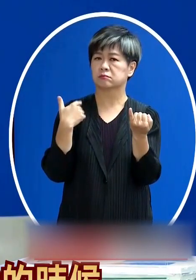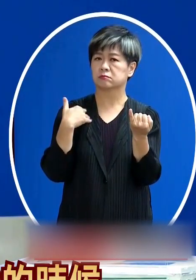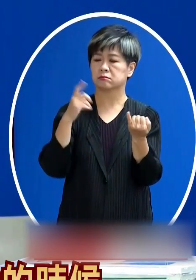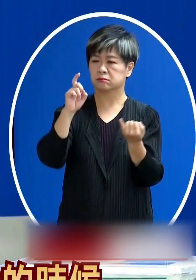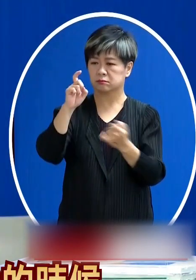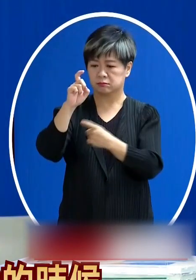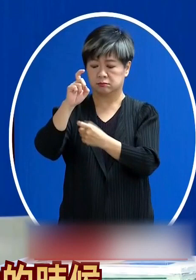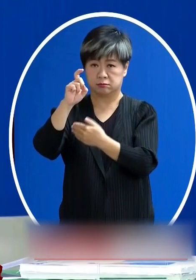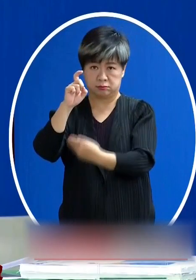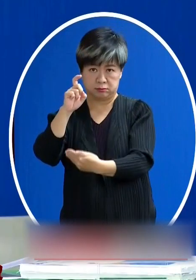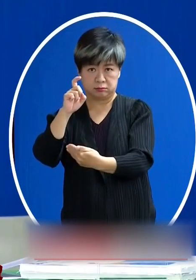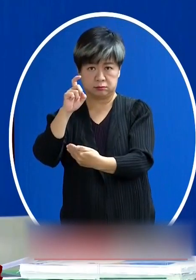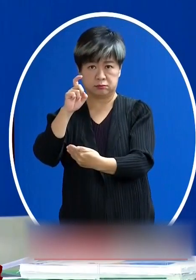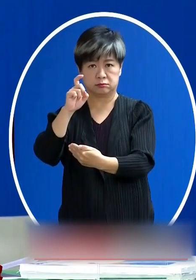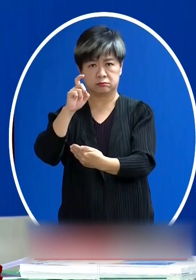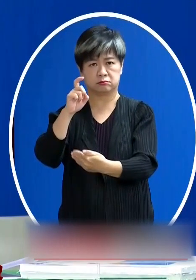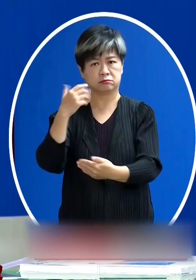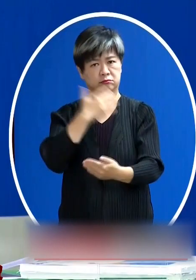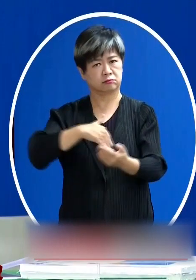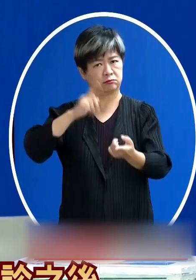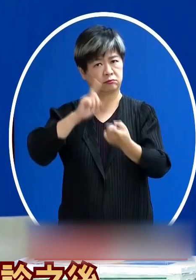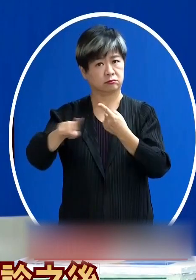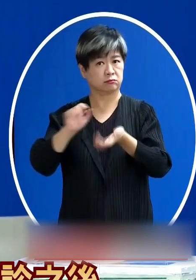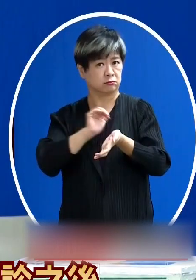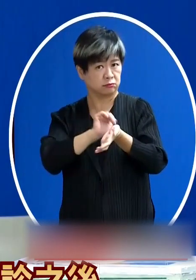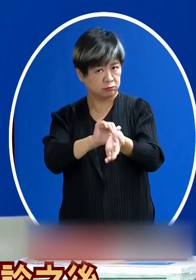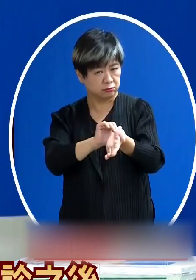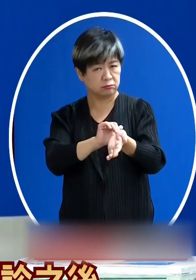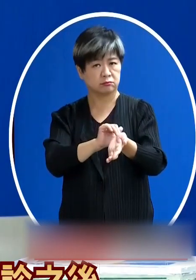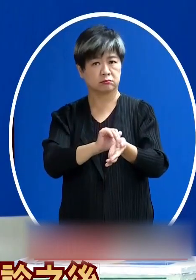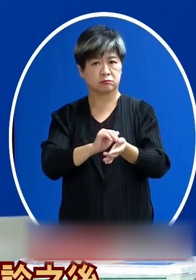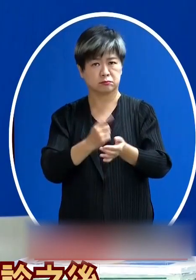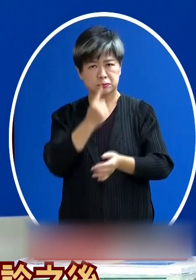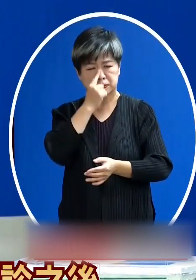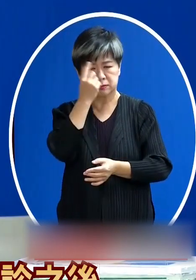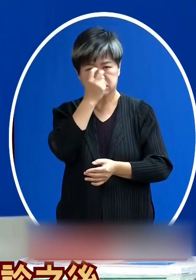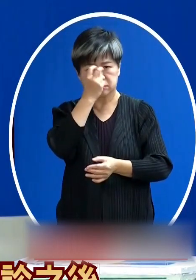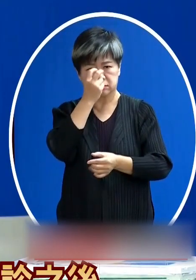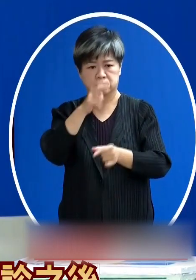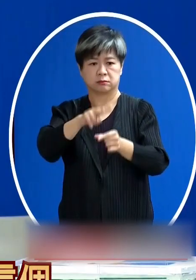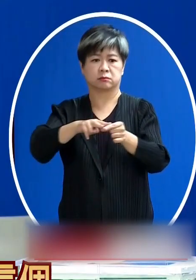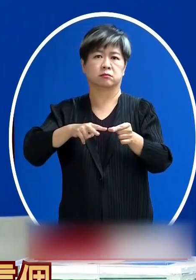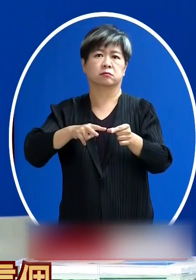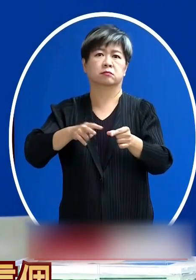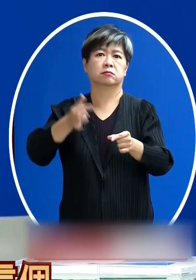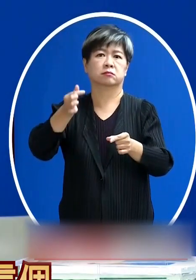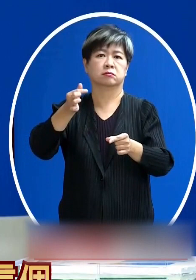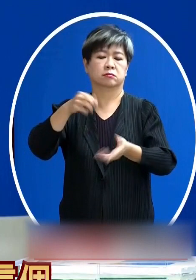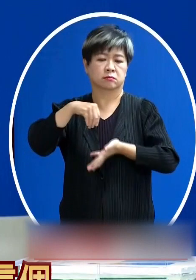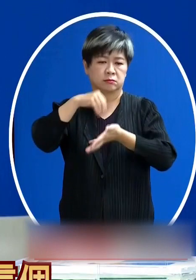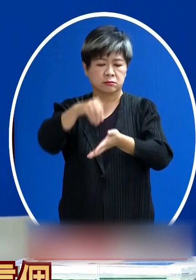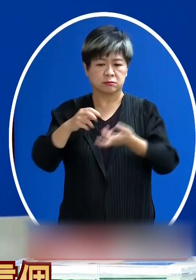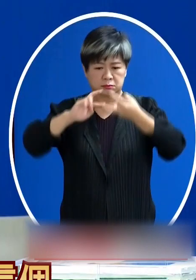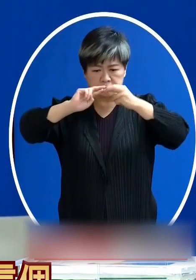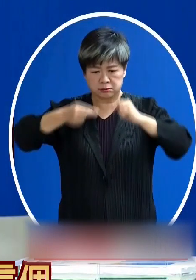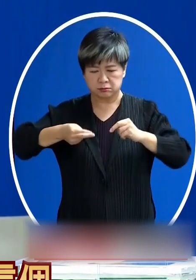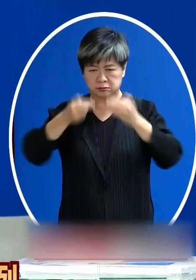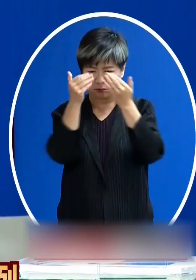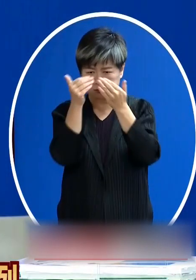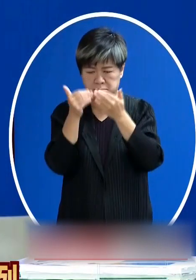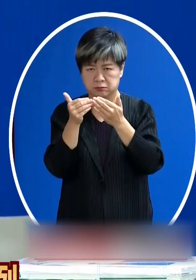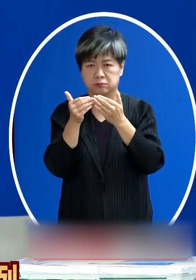月19号的时候因为症状就医，那经过 PCR 采检阳性确诊之后也送定序，确认是这